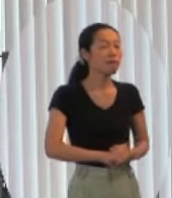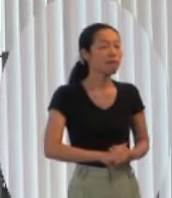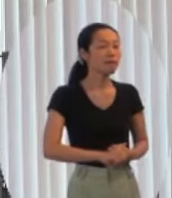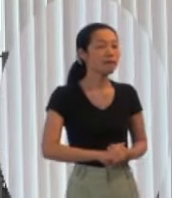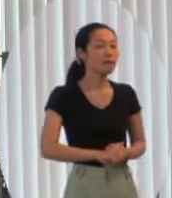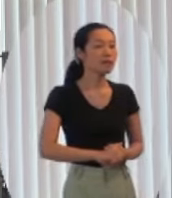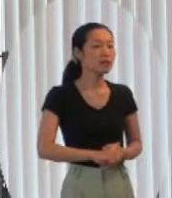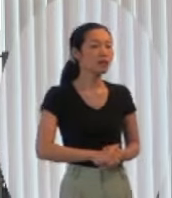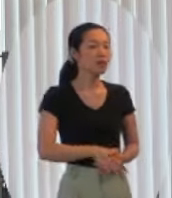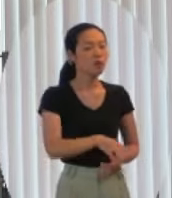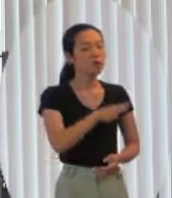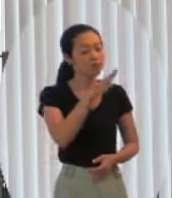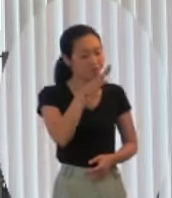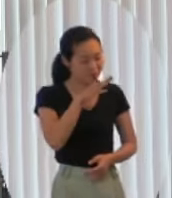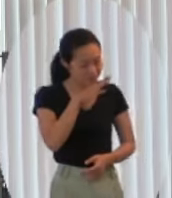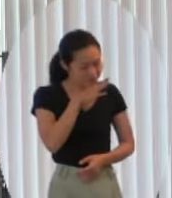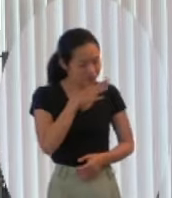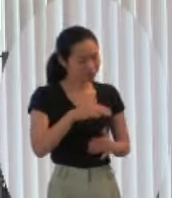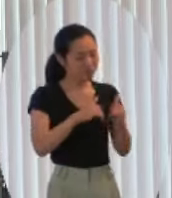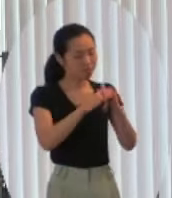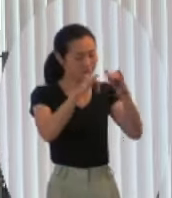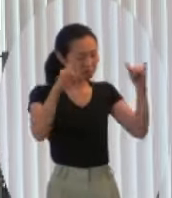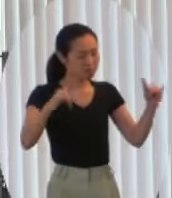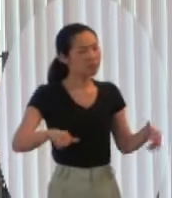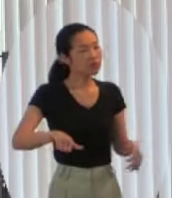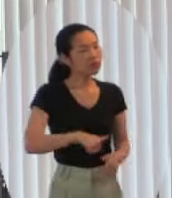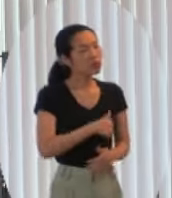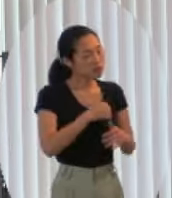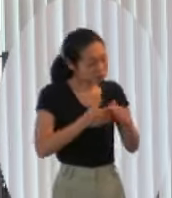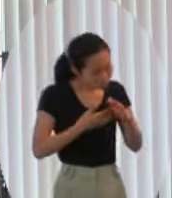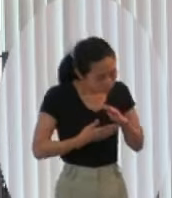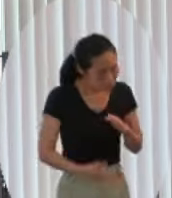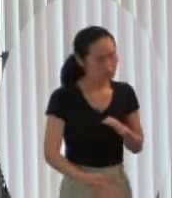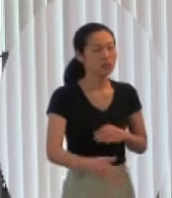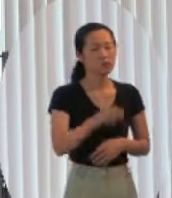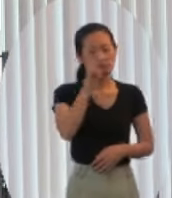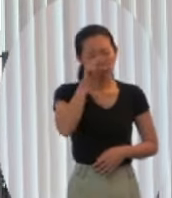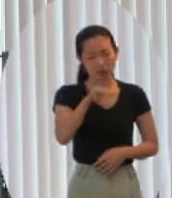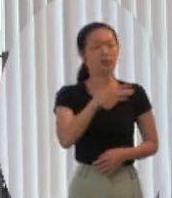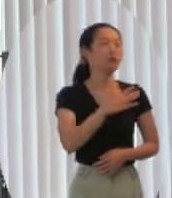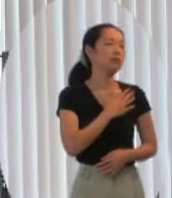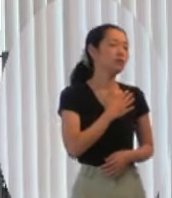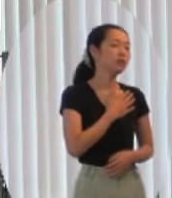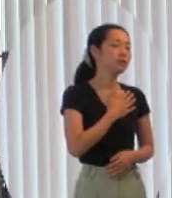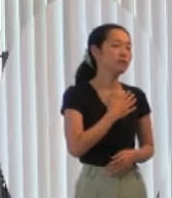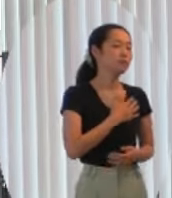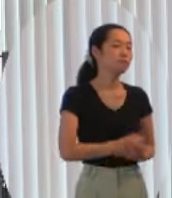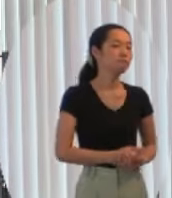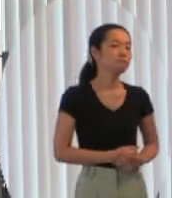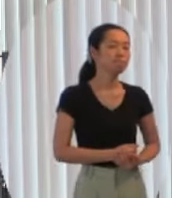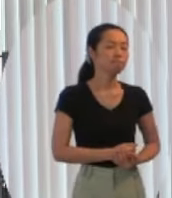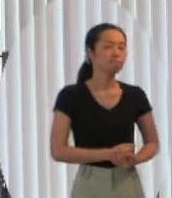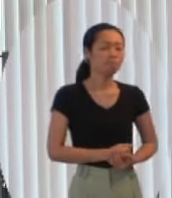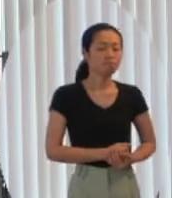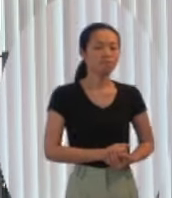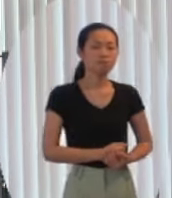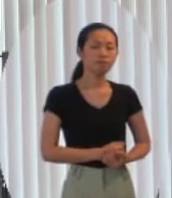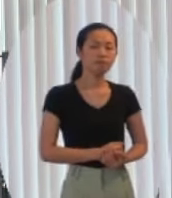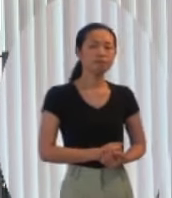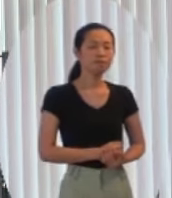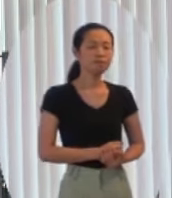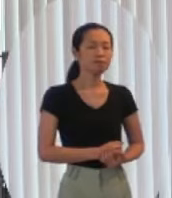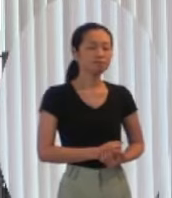は愚かです。日本の軍事費も、日本の国家予算の中でこの防衛費という